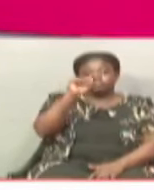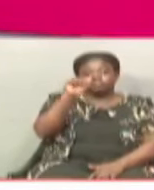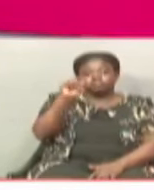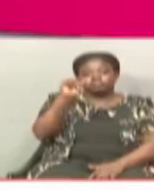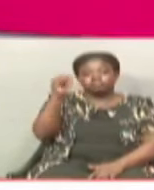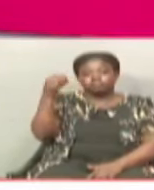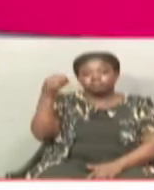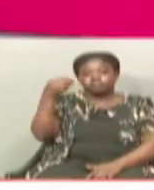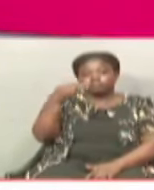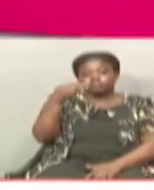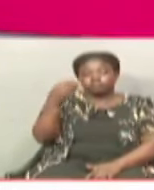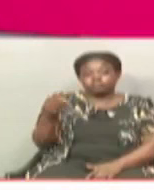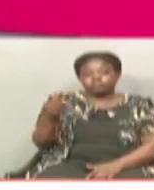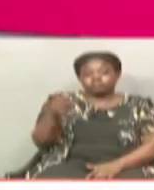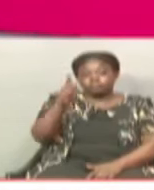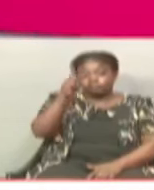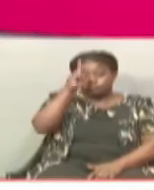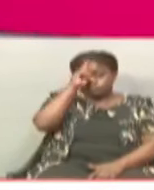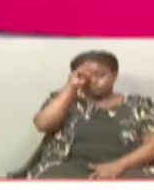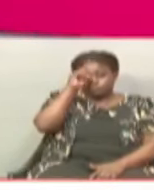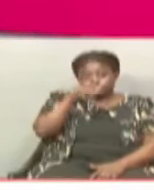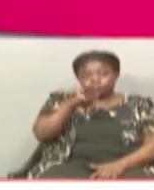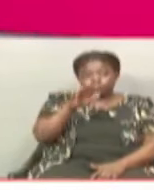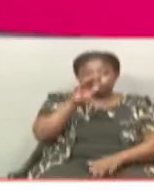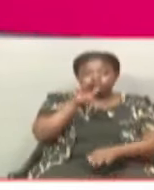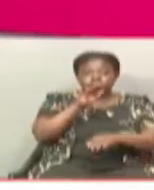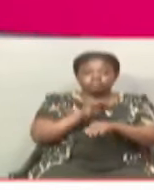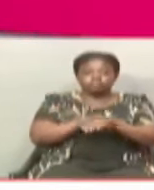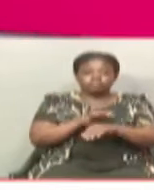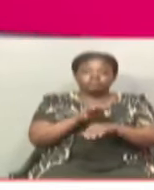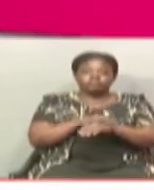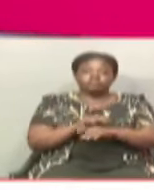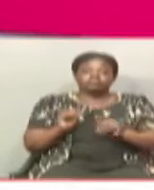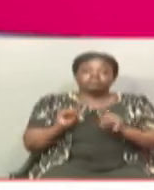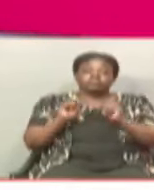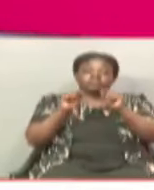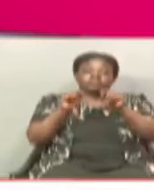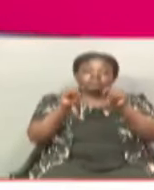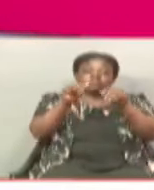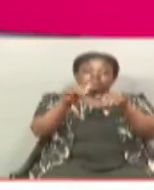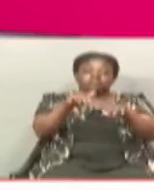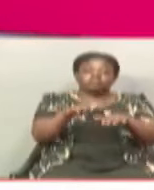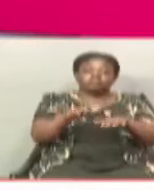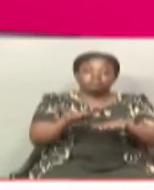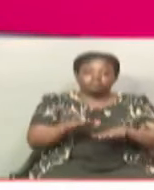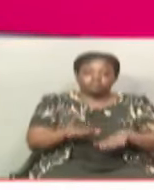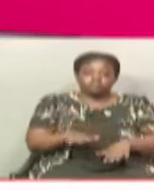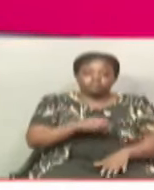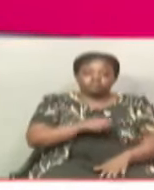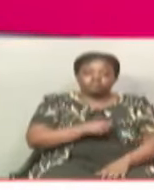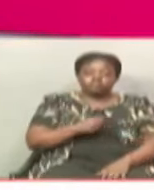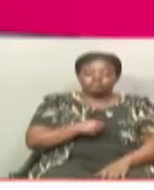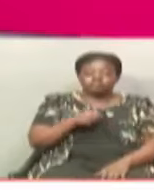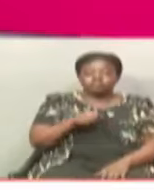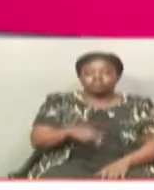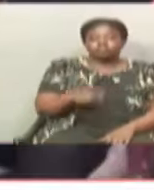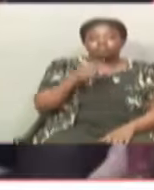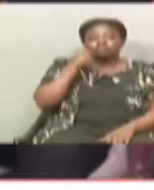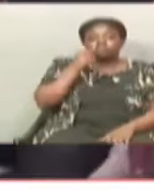ku kyalo ndwadde mutwe he Nakifuma mu Mukono. Bano babadde bagenze okumuziikirako maama we eyafudde.